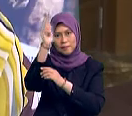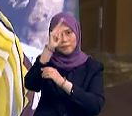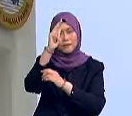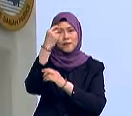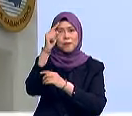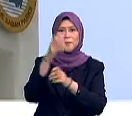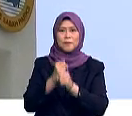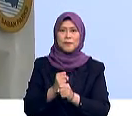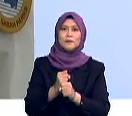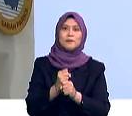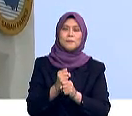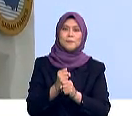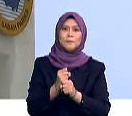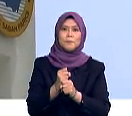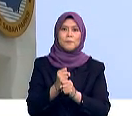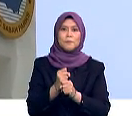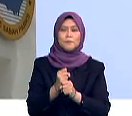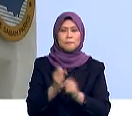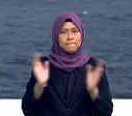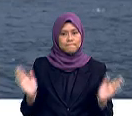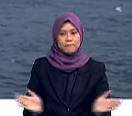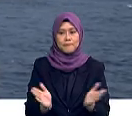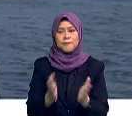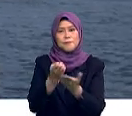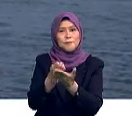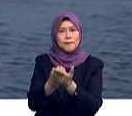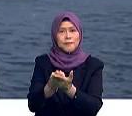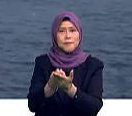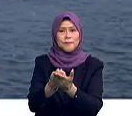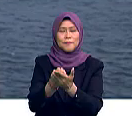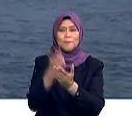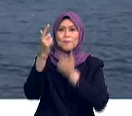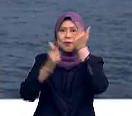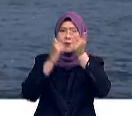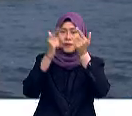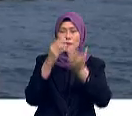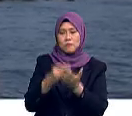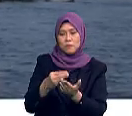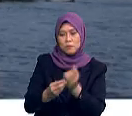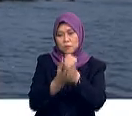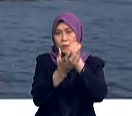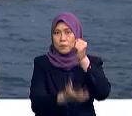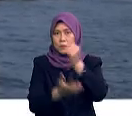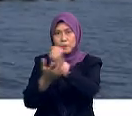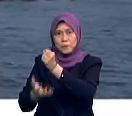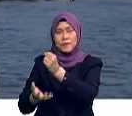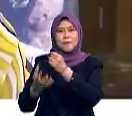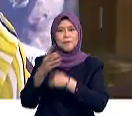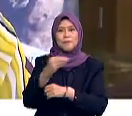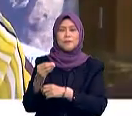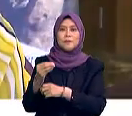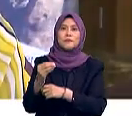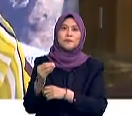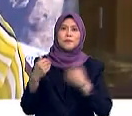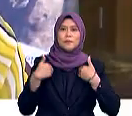ini dapat sedikit sebanyak merancakkan ekonomi dan juga memberi pendapatan kepada operator-operator